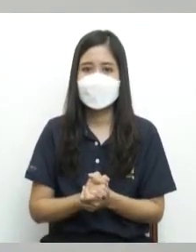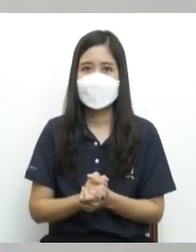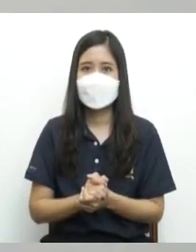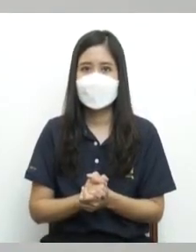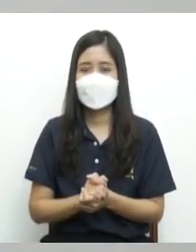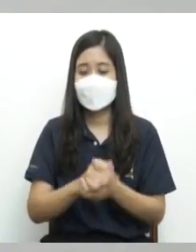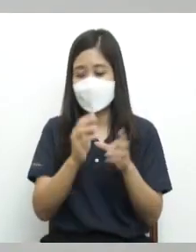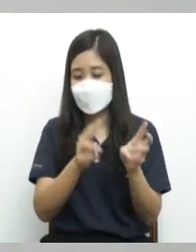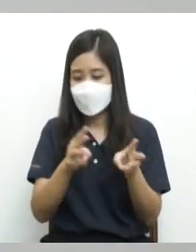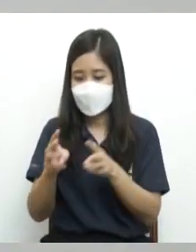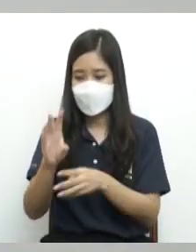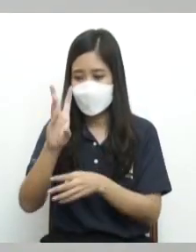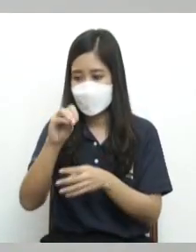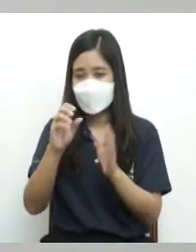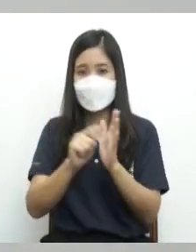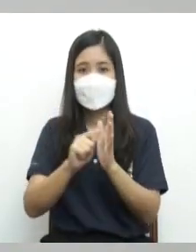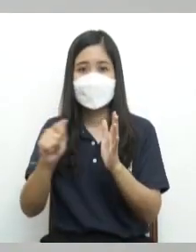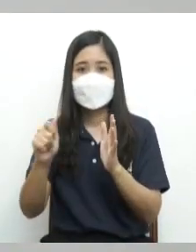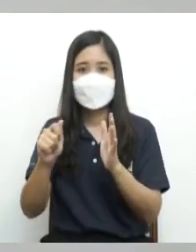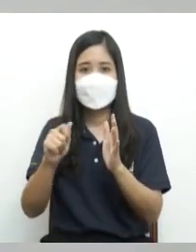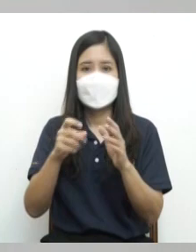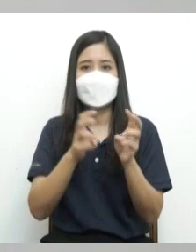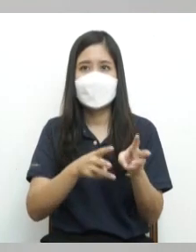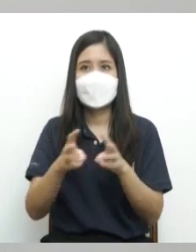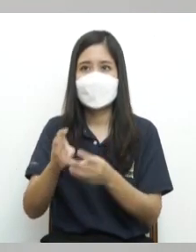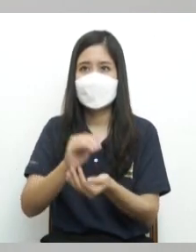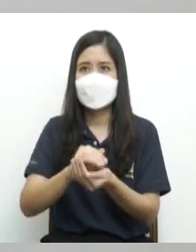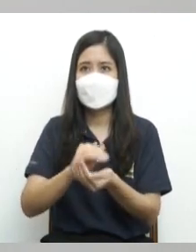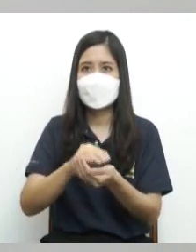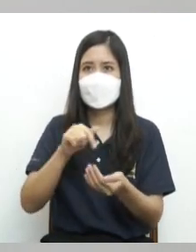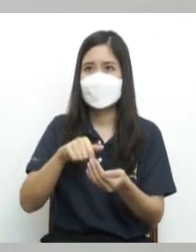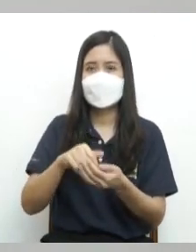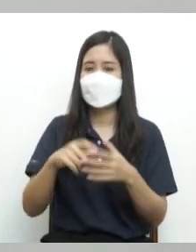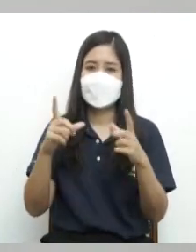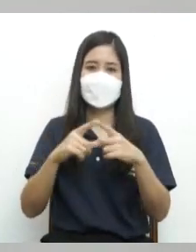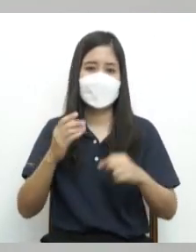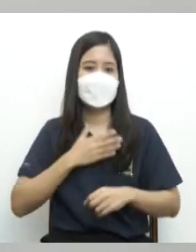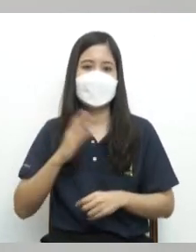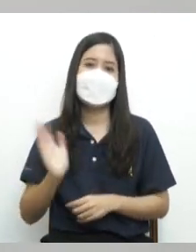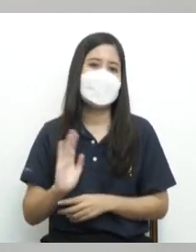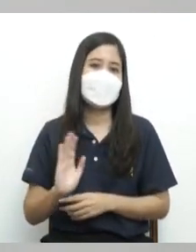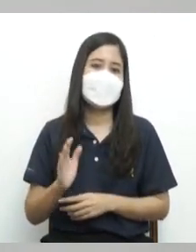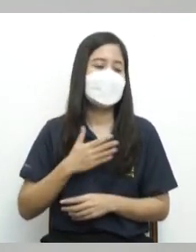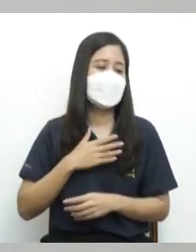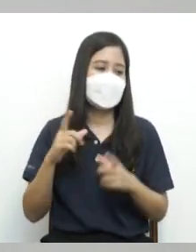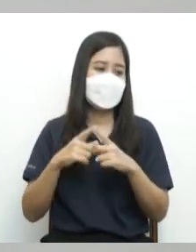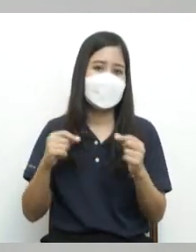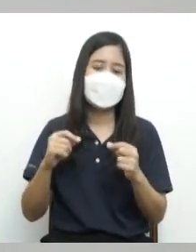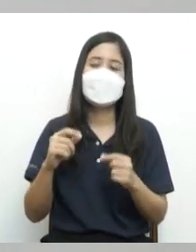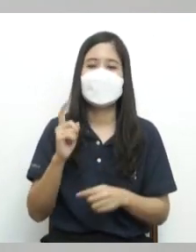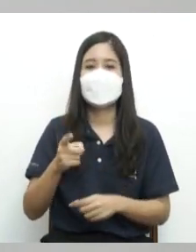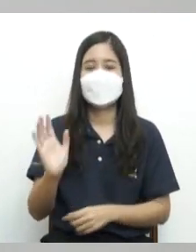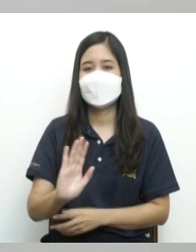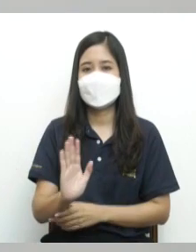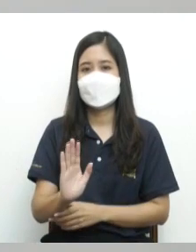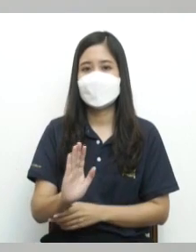ษียณเนี่ยเป็นเรื่องที่เด็กๆฟังแล้วมีความรู้สึกว่าโอ้ยเรื่องนี้ไม่ใช่เรื่องของเราเป็นเรื่องของคนจะเกษียณจริงๆไม่ใช่เลยนะคะต้